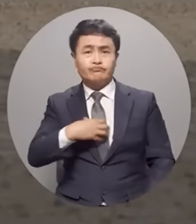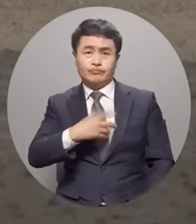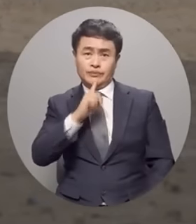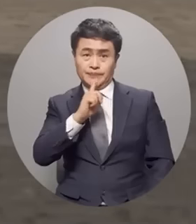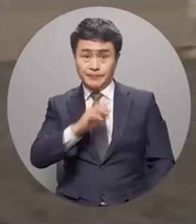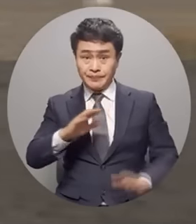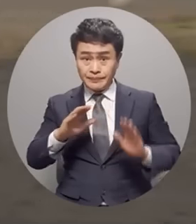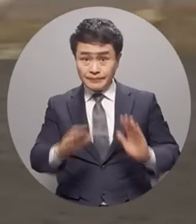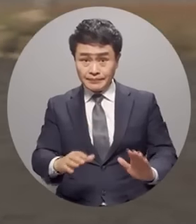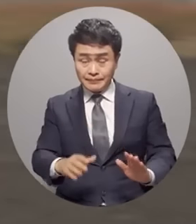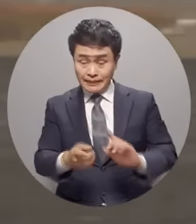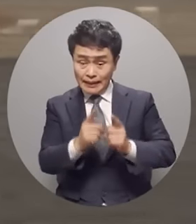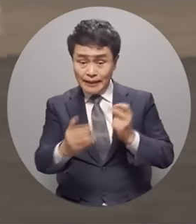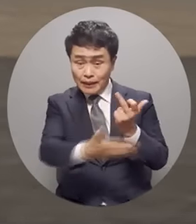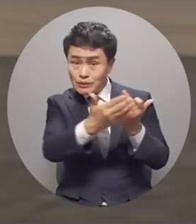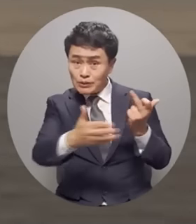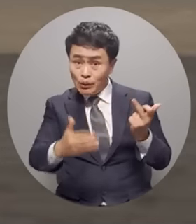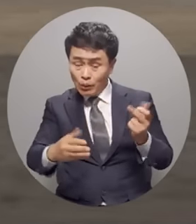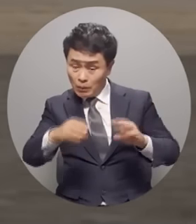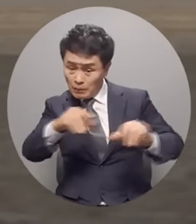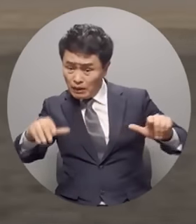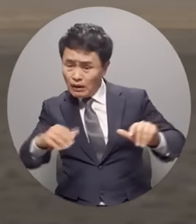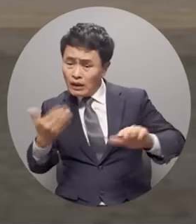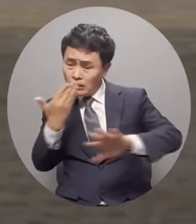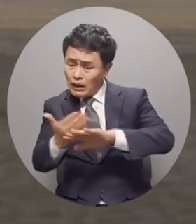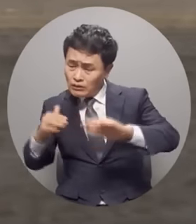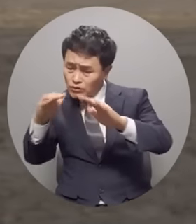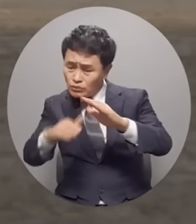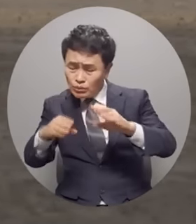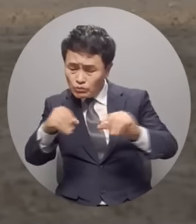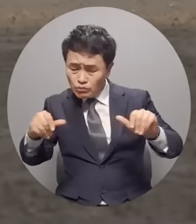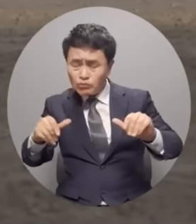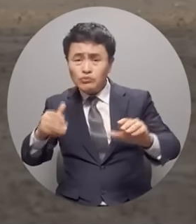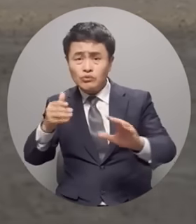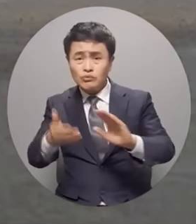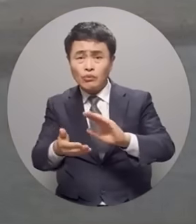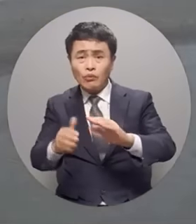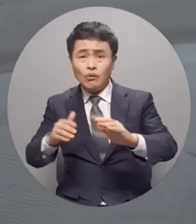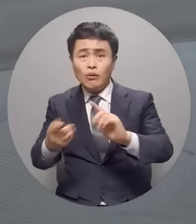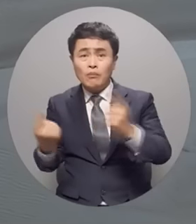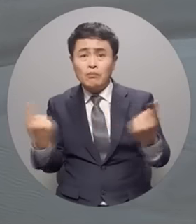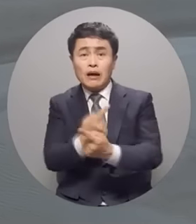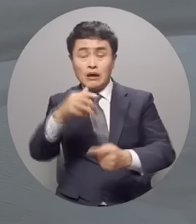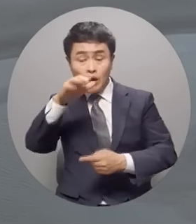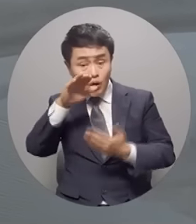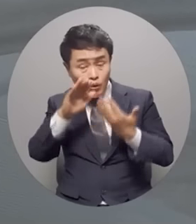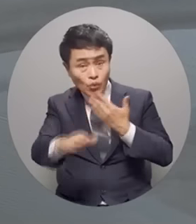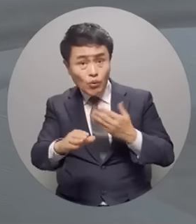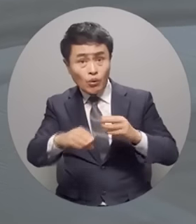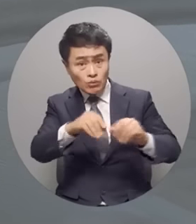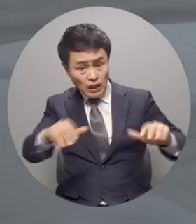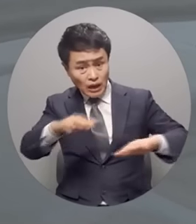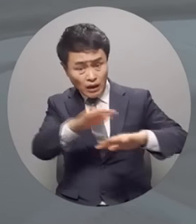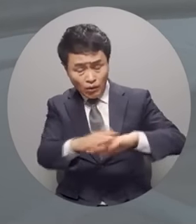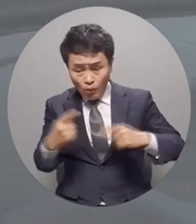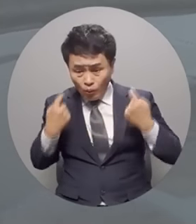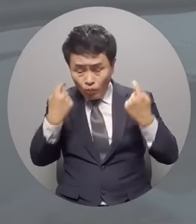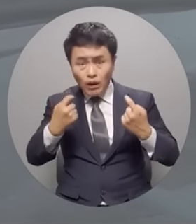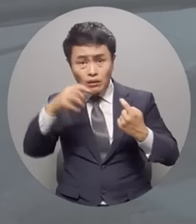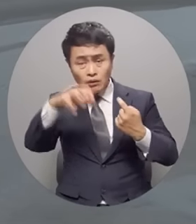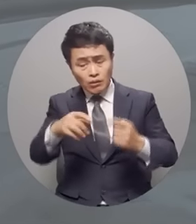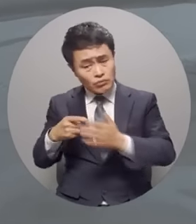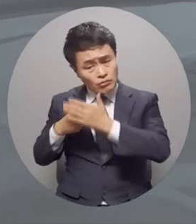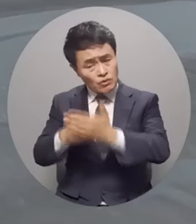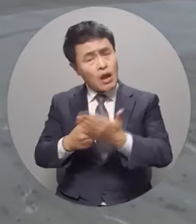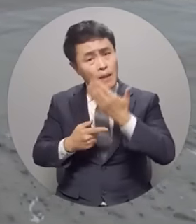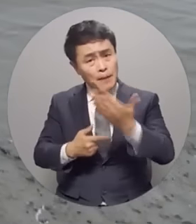당장 인공섬 인근 갯벌도 다른 개발 과정에서 나온 준설토로 매립 중입니다. 이후엔 택지나 산업, 관광단지 개발이 진행될